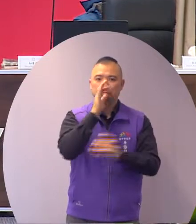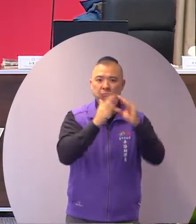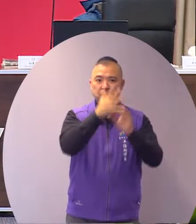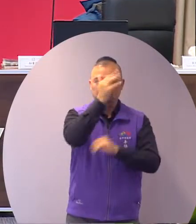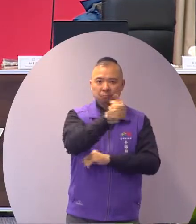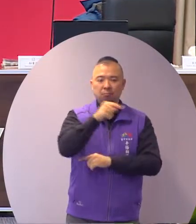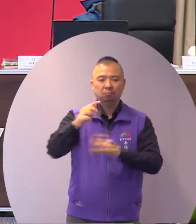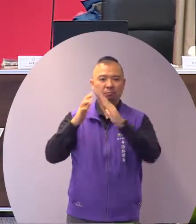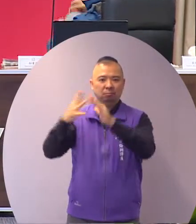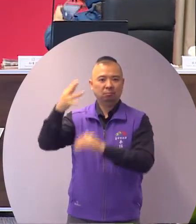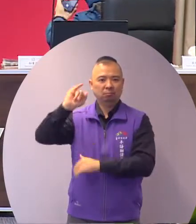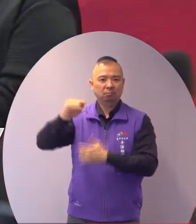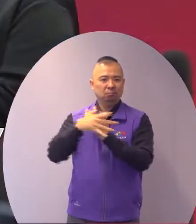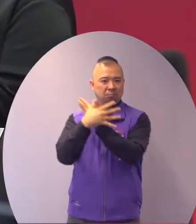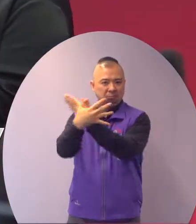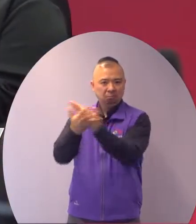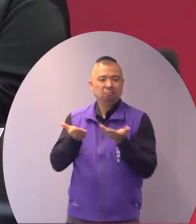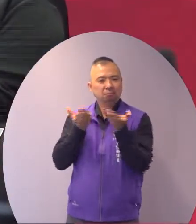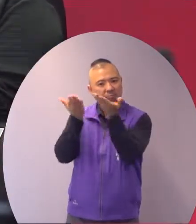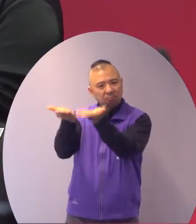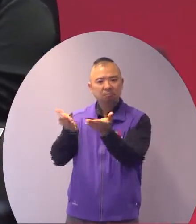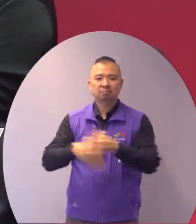长。